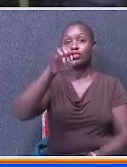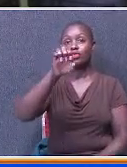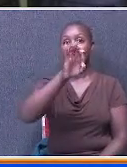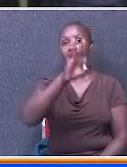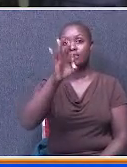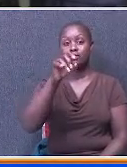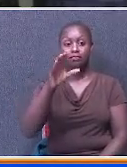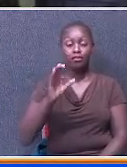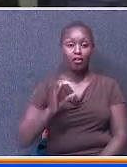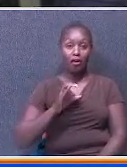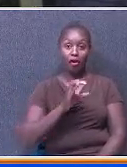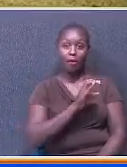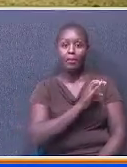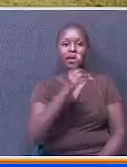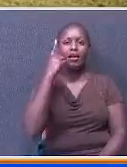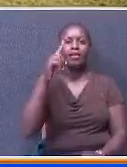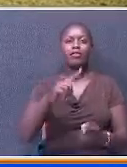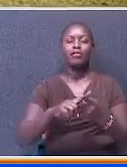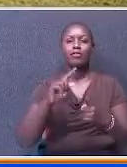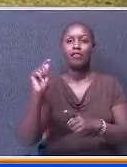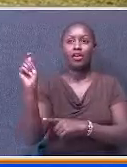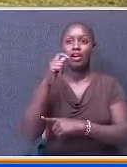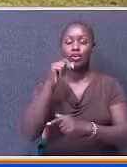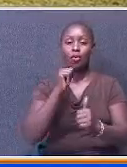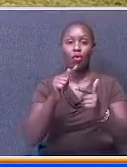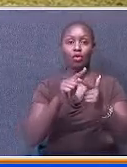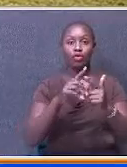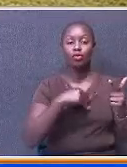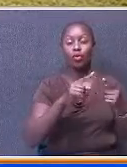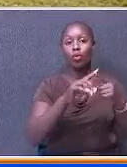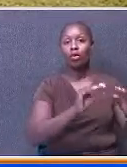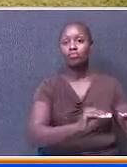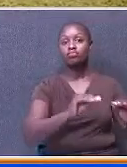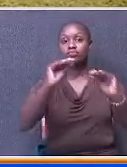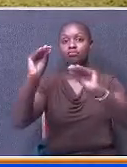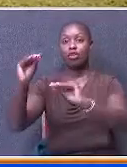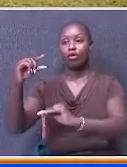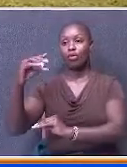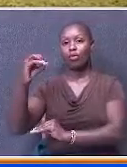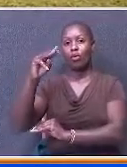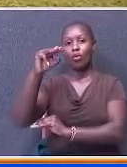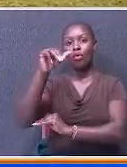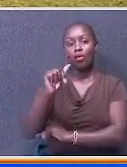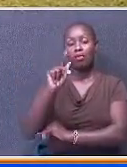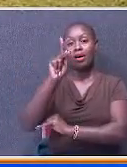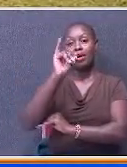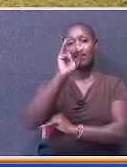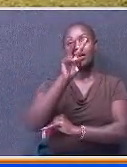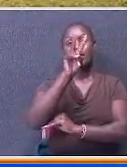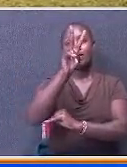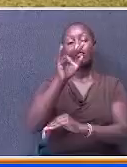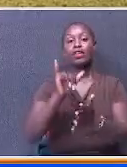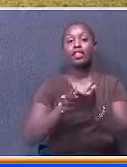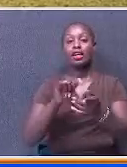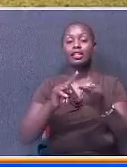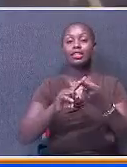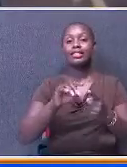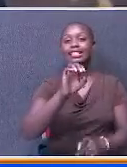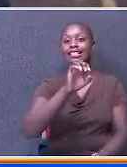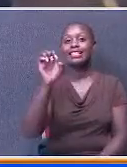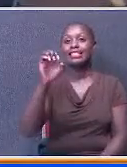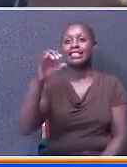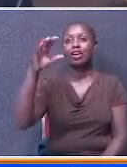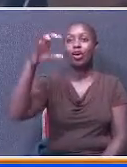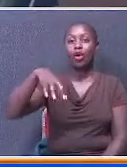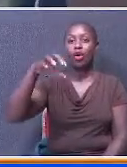ni kamanda wa kikosi cha jeshi la Kenya kinachoelekea maeneo ya Goma katika mkoa wa Kivu mashariki mwa taifa la DRC,